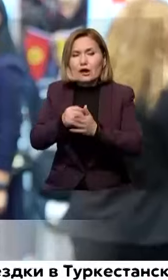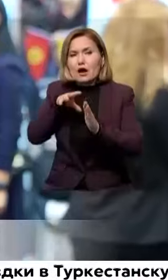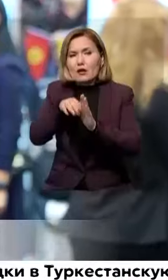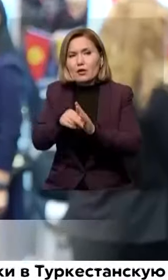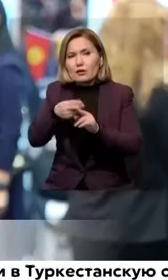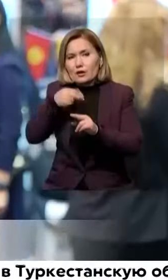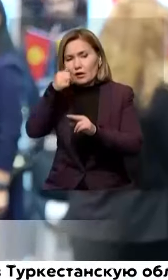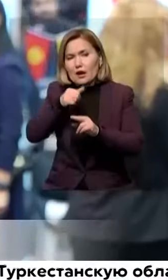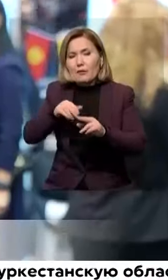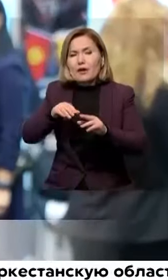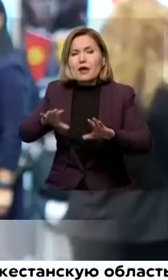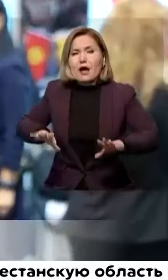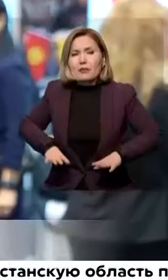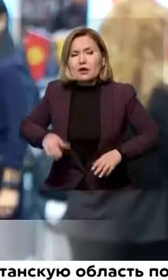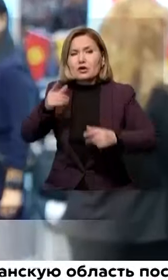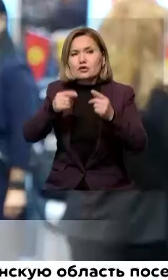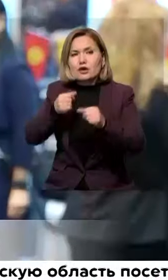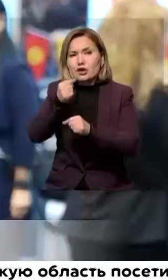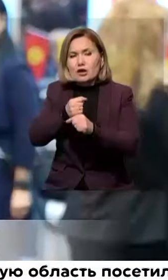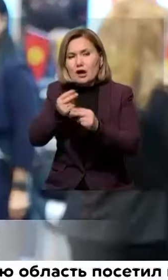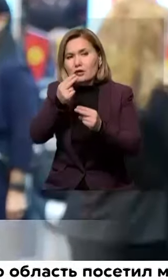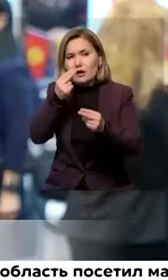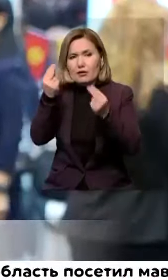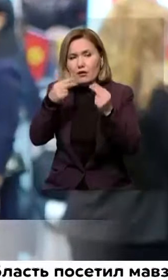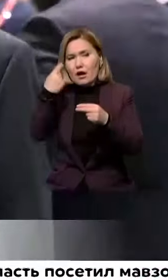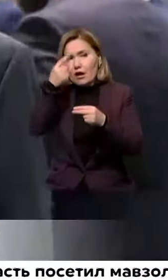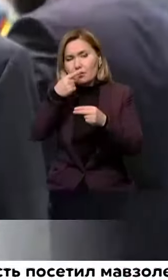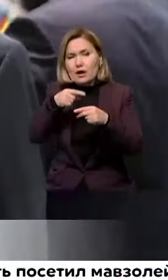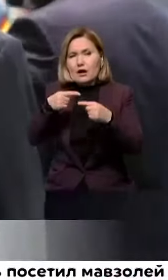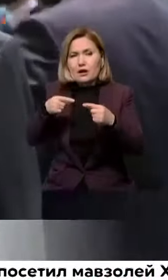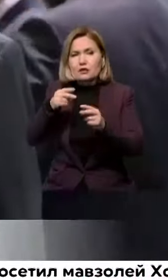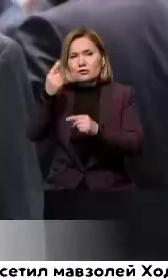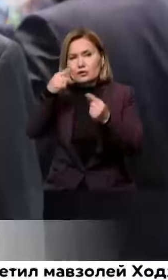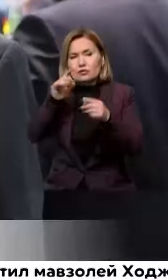сәйкес биыл бие сүтінен жасалған косметика өндірісін іске қоспақпыз.